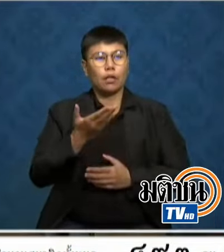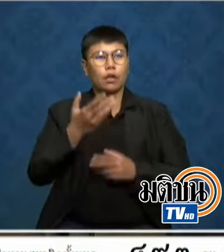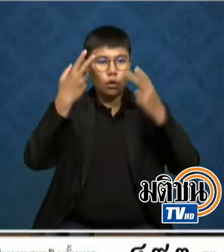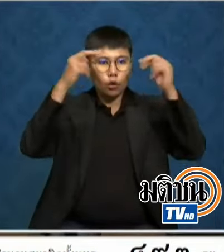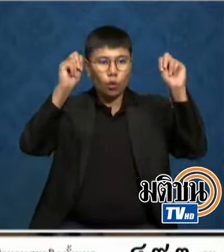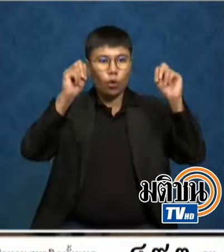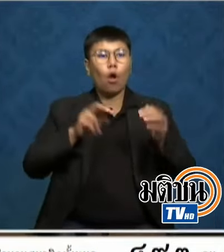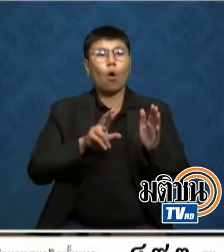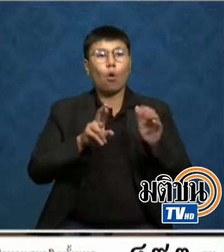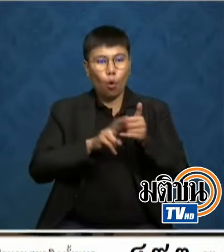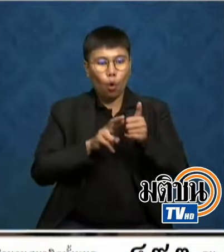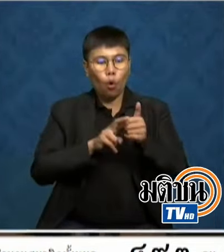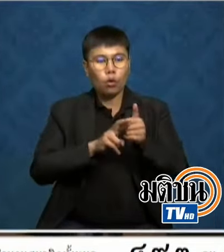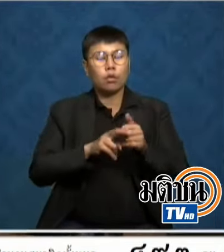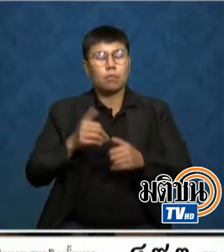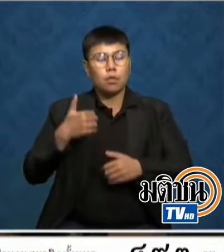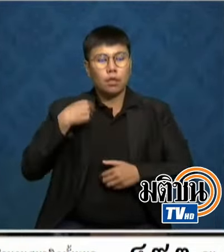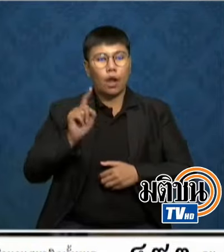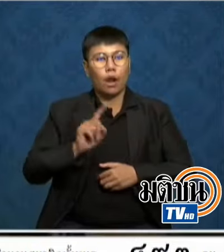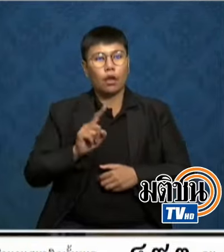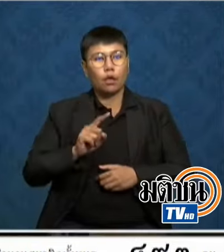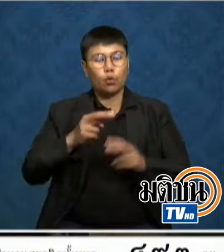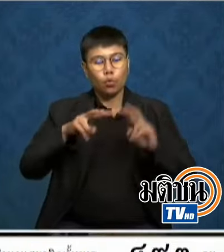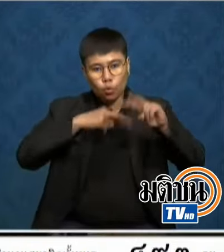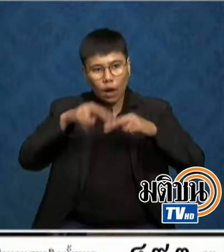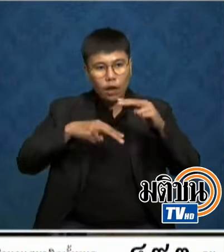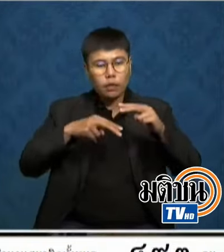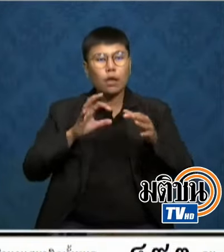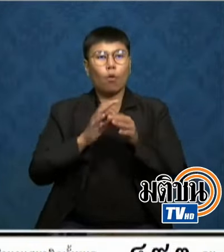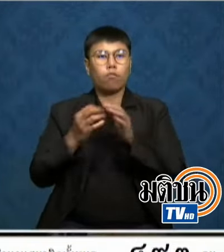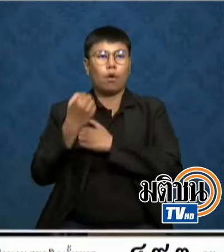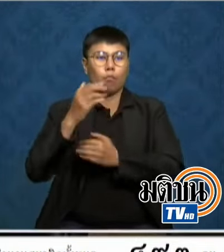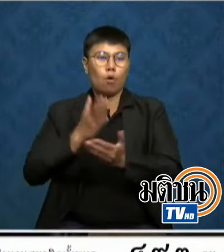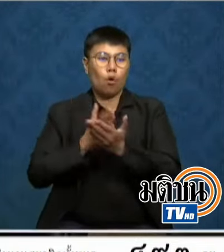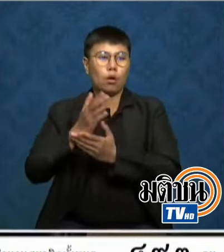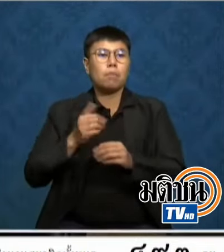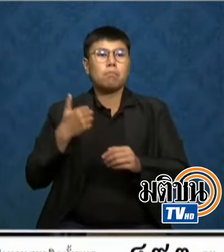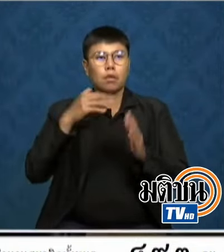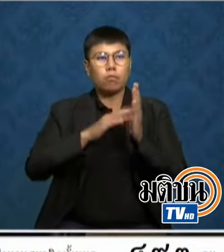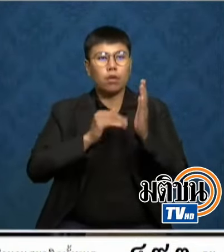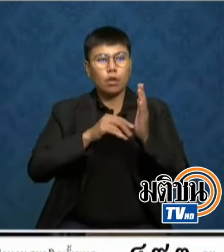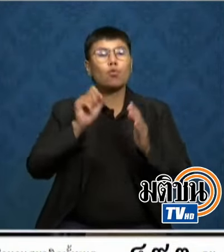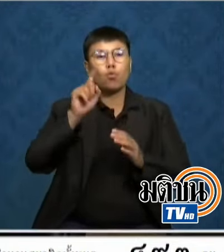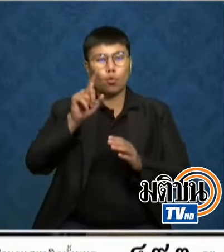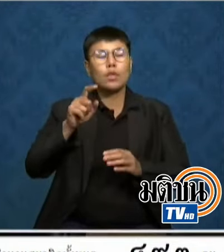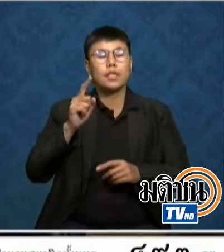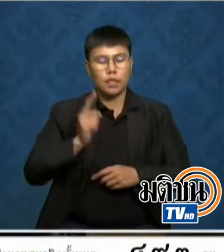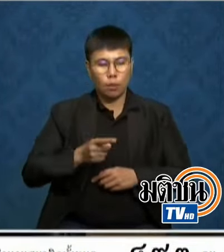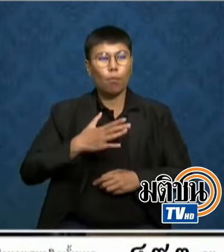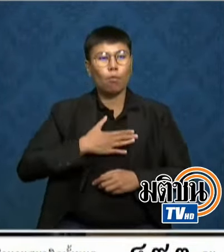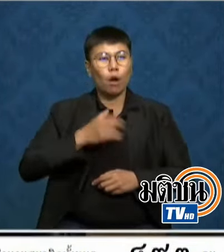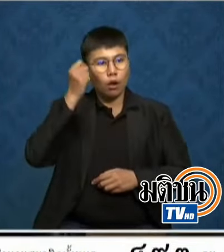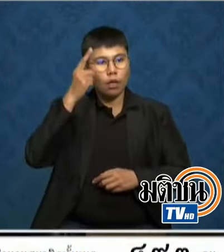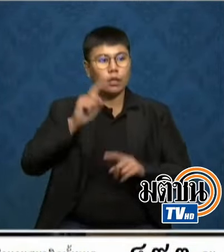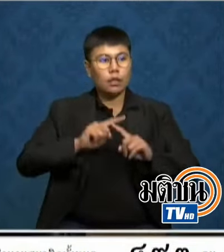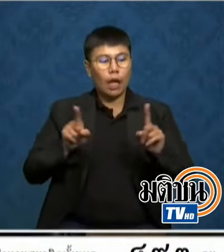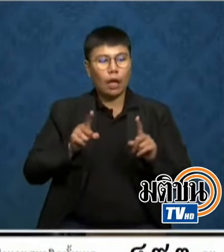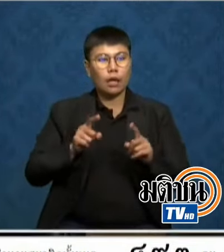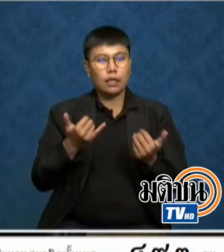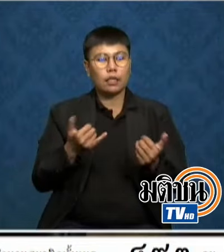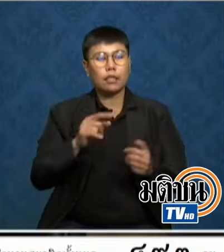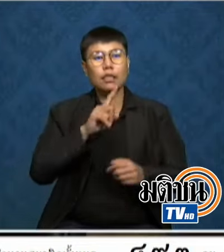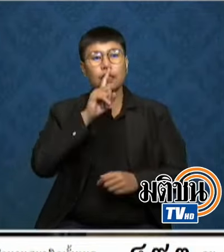ฐมนตรีท่านรองนายกรัฐมนตรีรัฐมนตรีที่ทำที่ดูแลงานความมั่นคงเนี่ยท่านคงติดภารกิจเร่งด่วนจริงๆเราเข้าใจแต่เรื่องที่ผมจะน